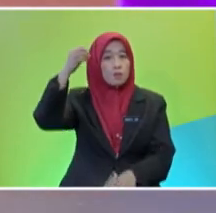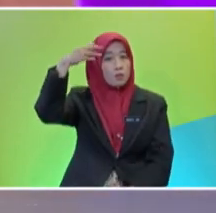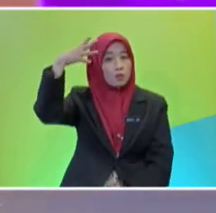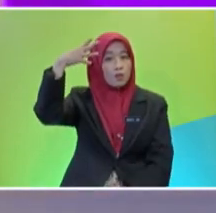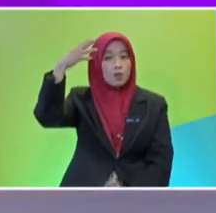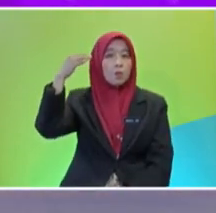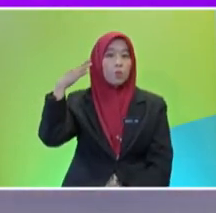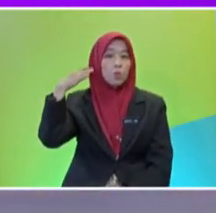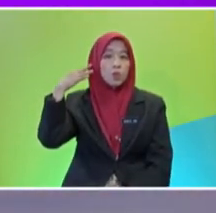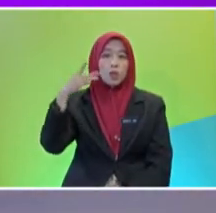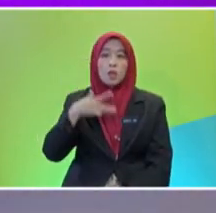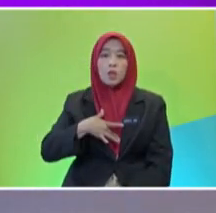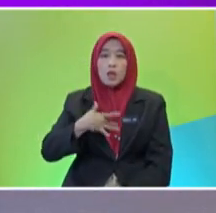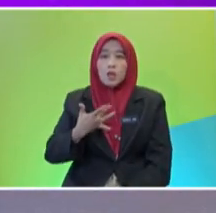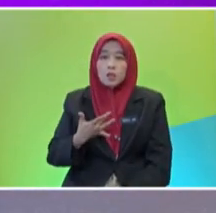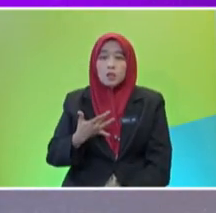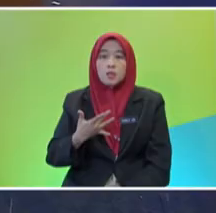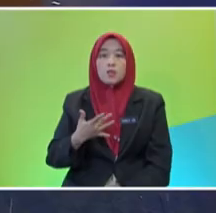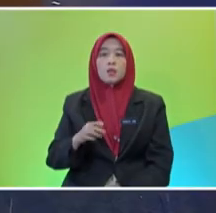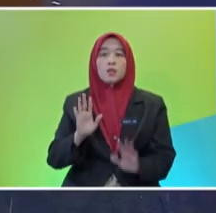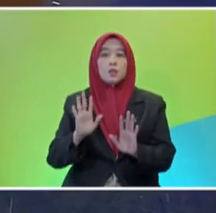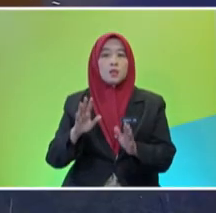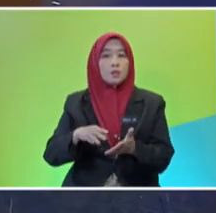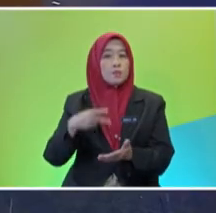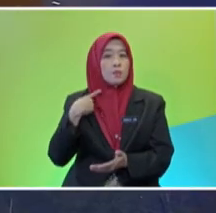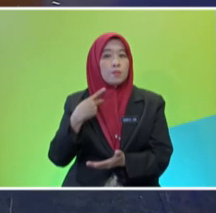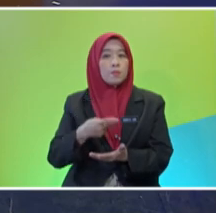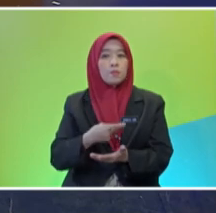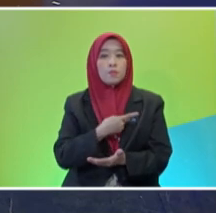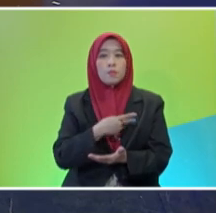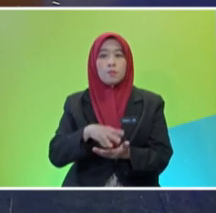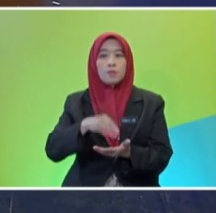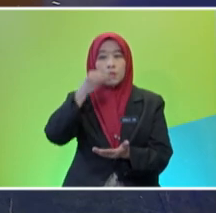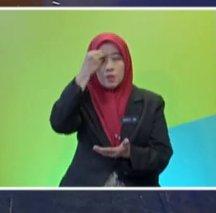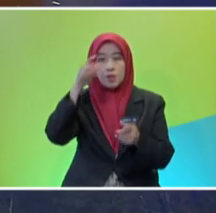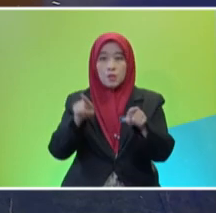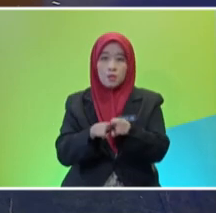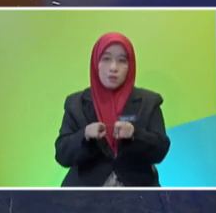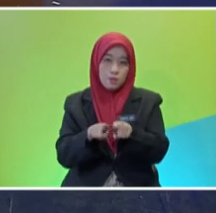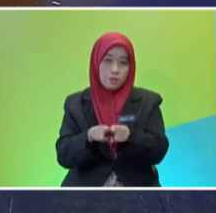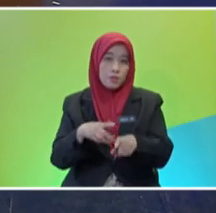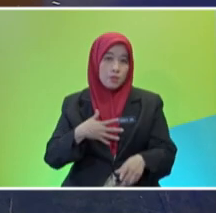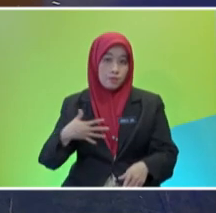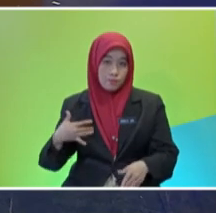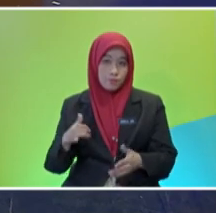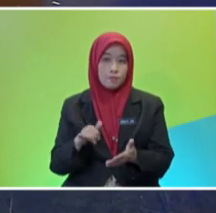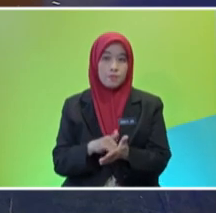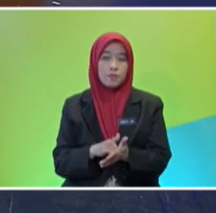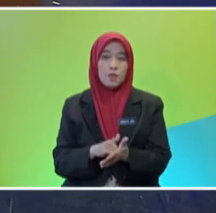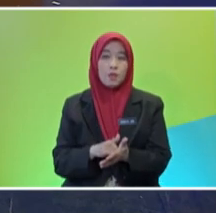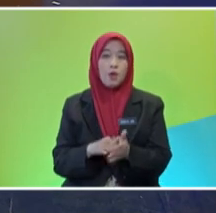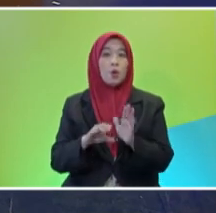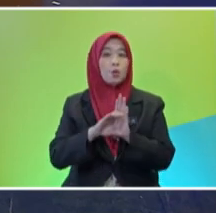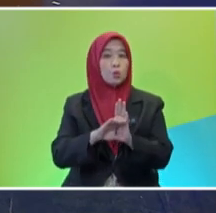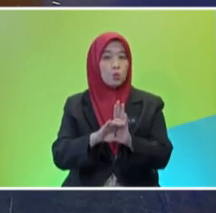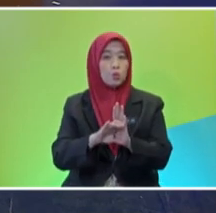bunyi, rasa. Nanti kita belajar deria tu. Nanti kita belajar sama-sama. Nanti kita belajar sama-sama deria. Okey, macam deria sekarang ni kita bagi contohlah